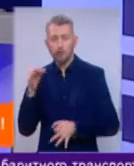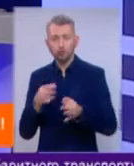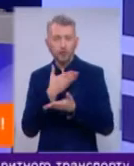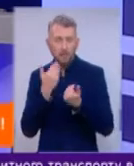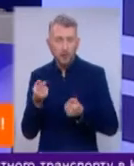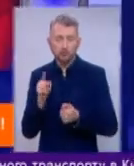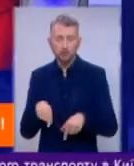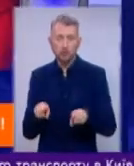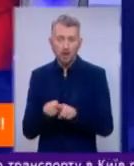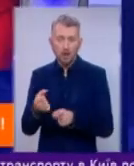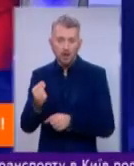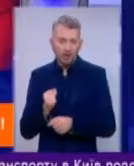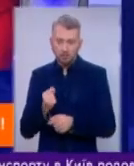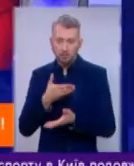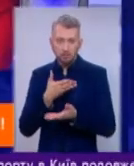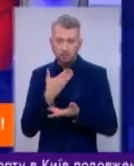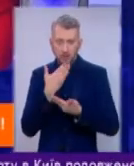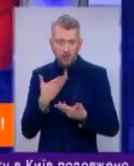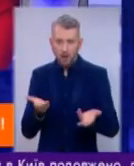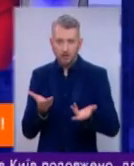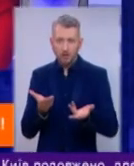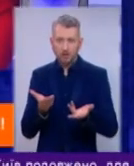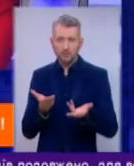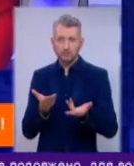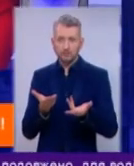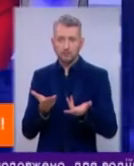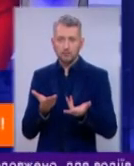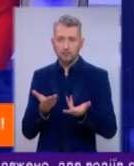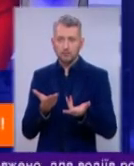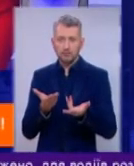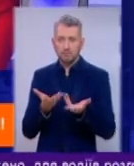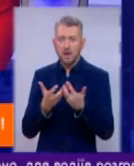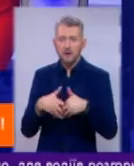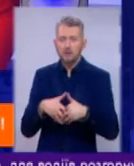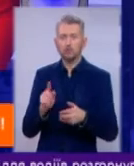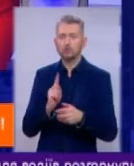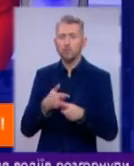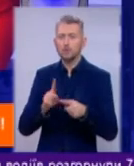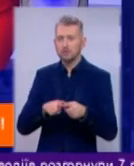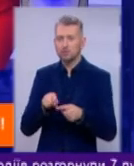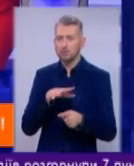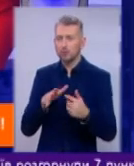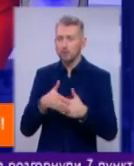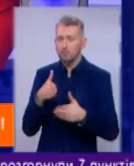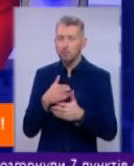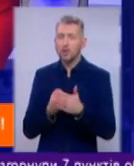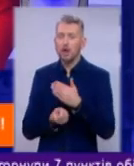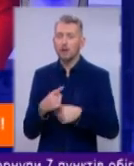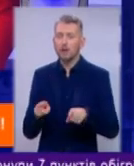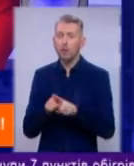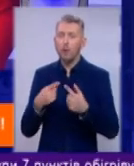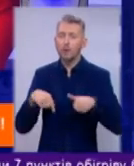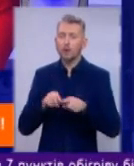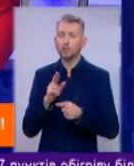і тому воно так буксує, і немає механізму, щоб ці корупціонери понесли покарання. Поява такого органу,